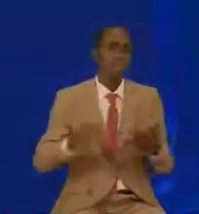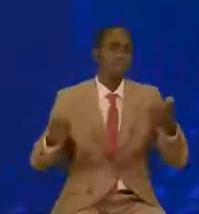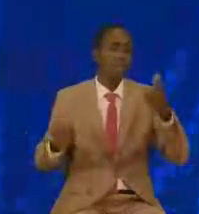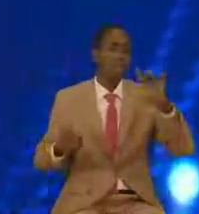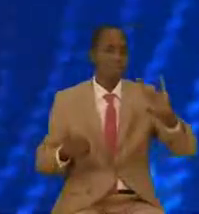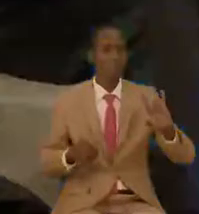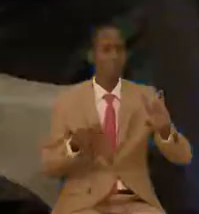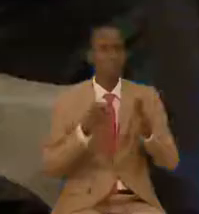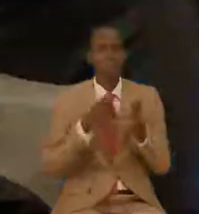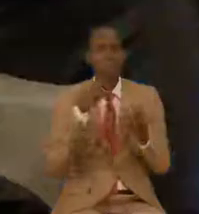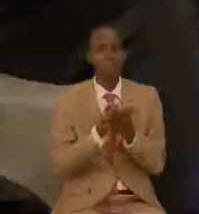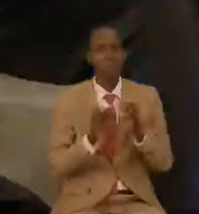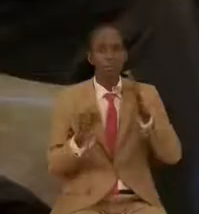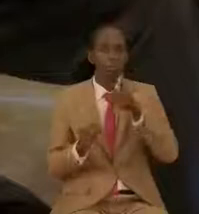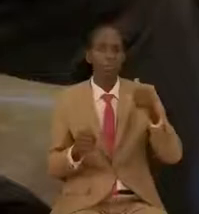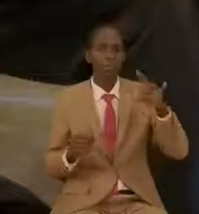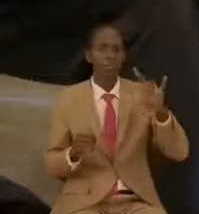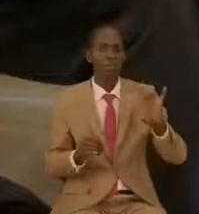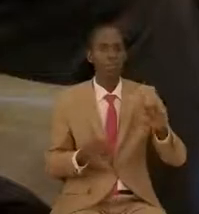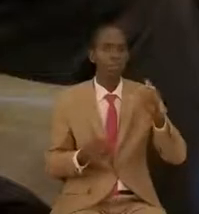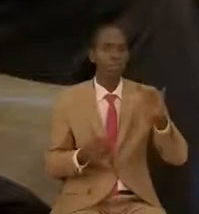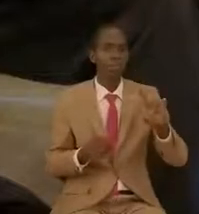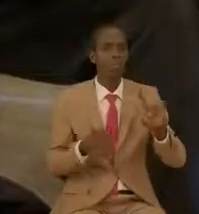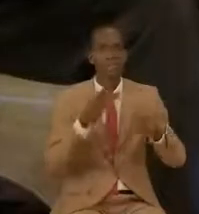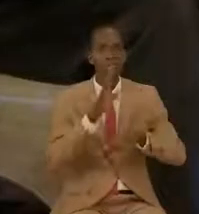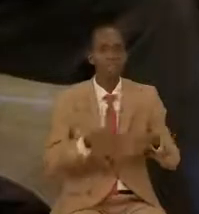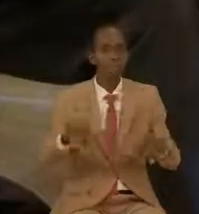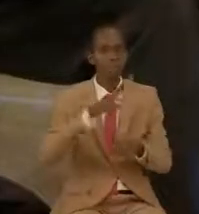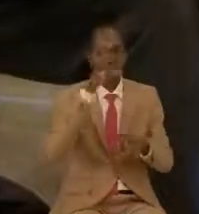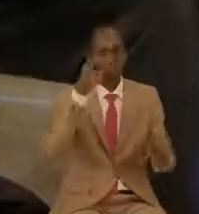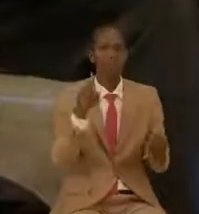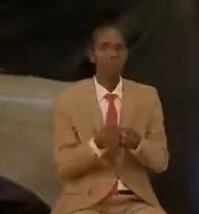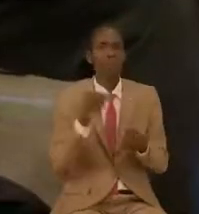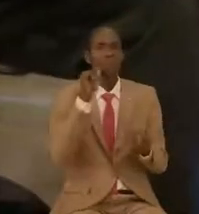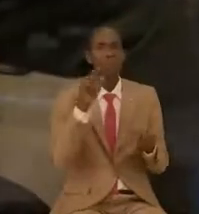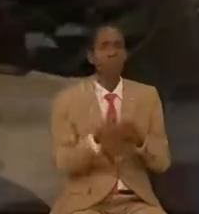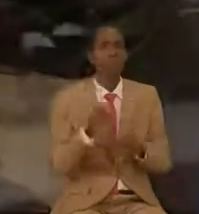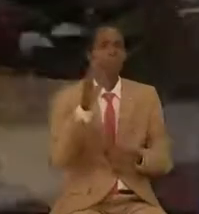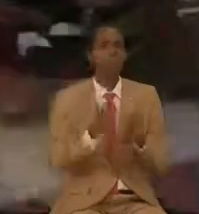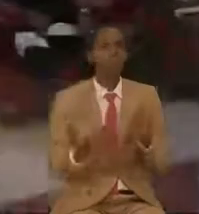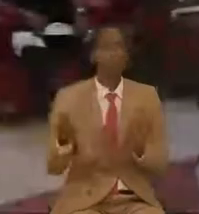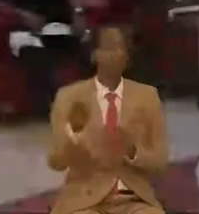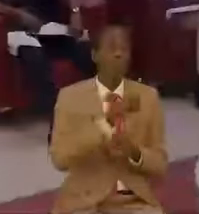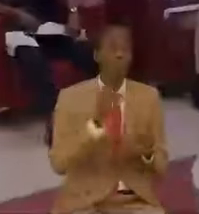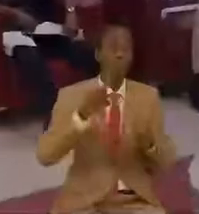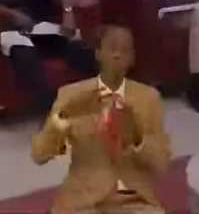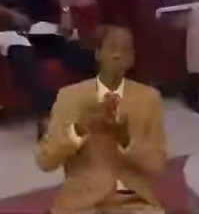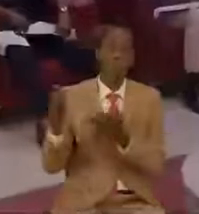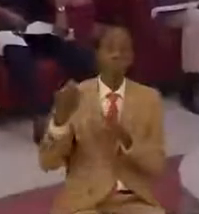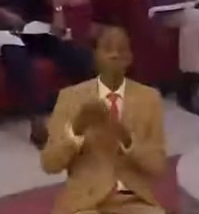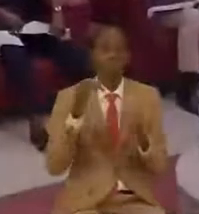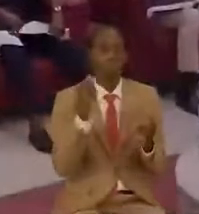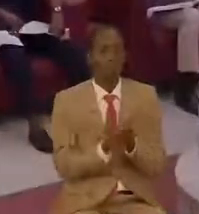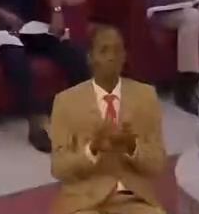verset 18 dit, frère, les appelés maintenant frères, que si tu